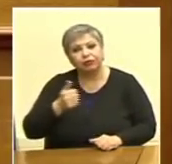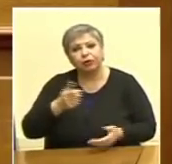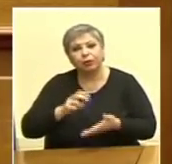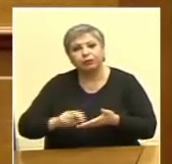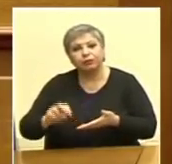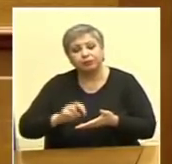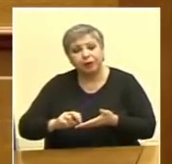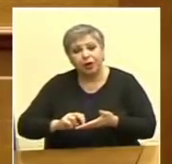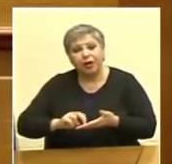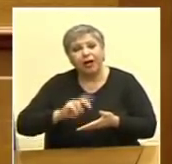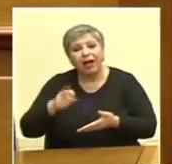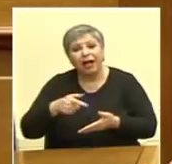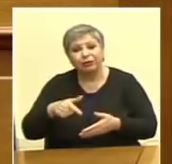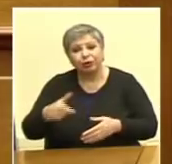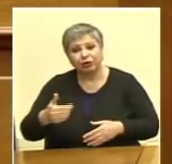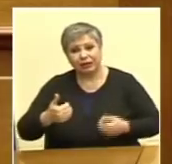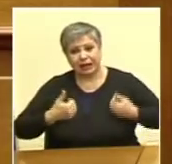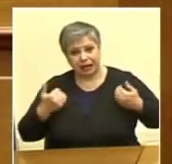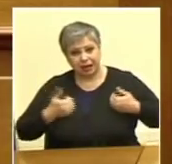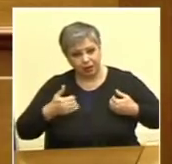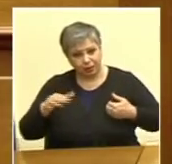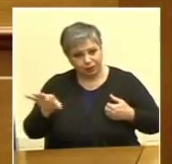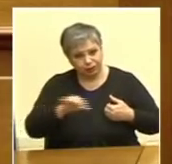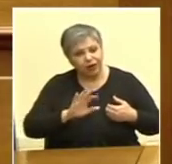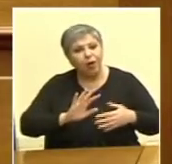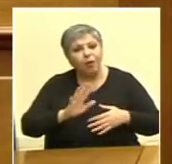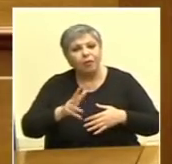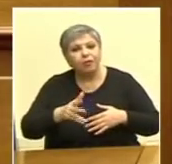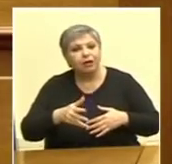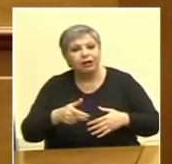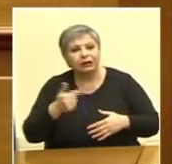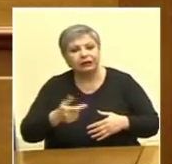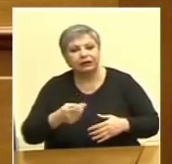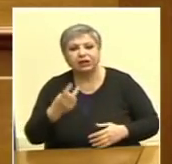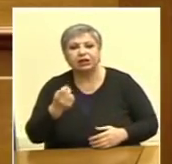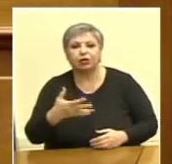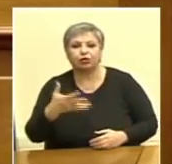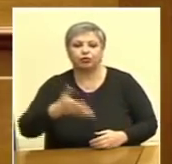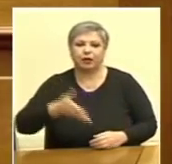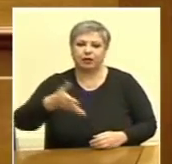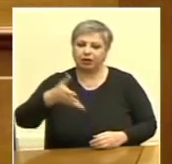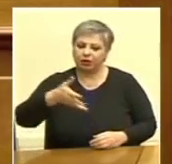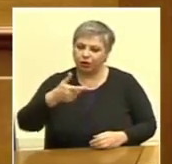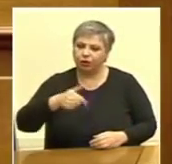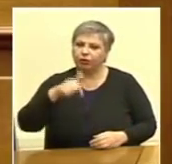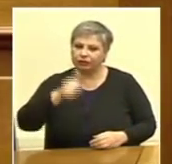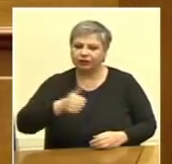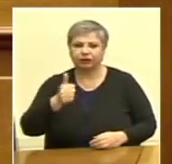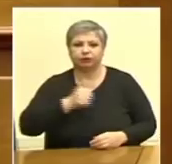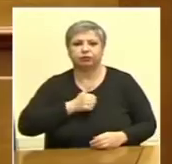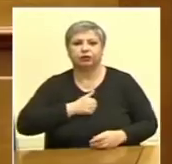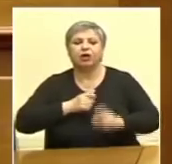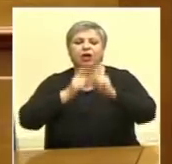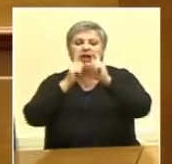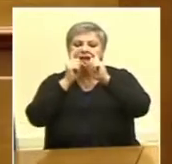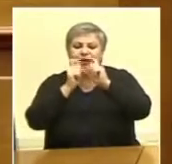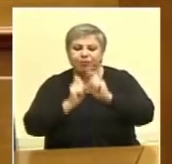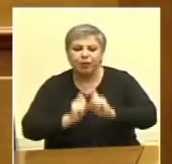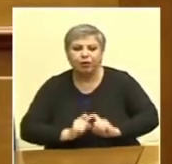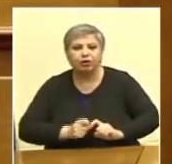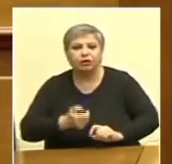25 ετών. Δηλώνοντας με αυτόν τον τρόπο την έμπρακτη στήριξή μας στις νέες και στους νέους